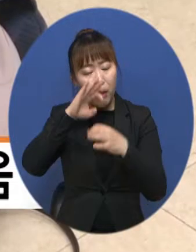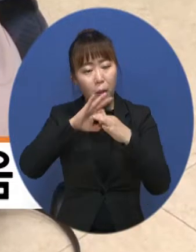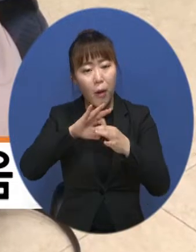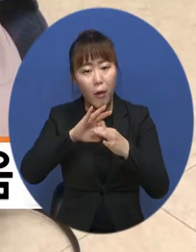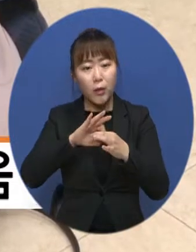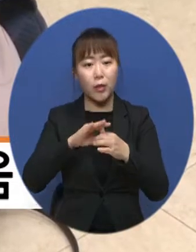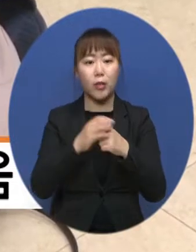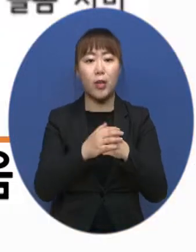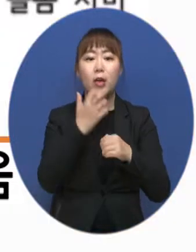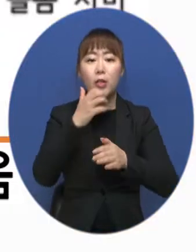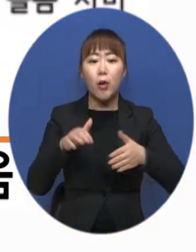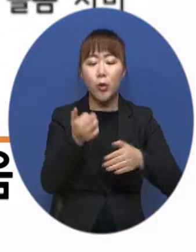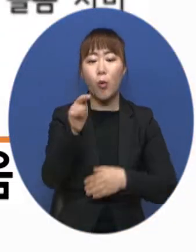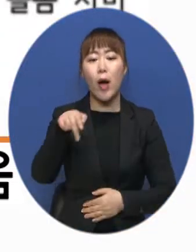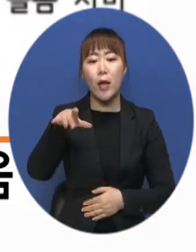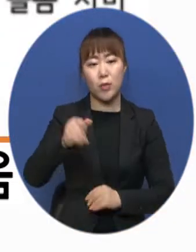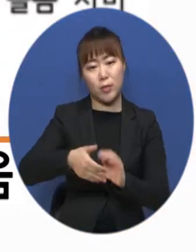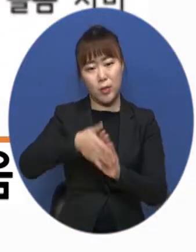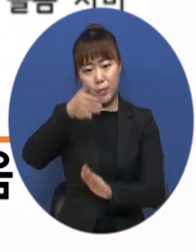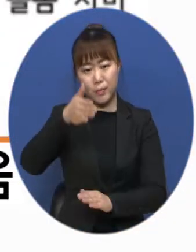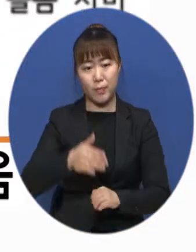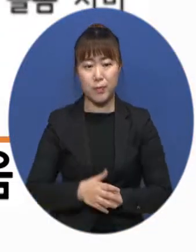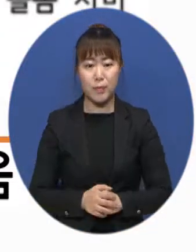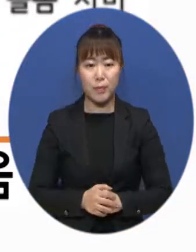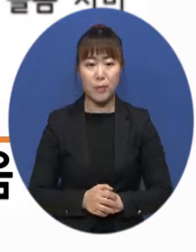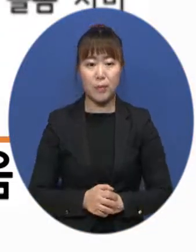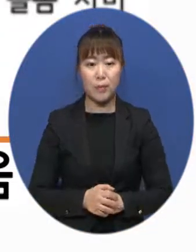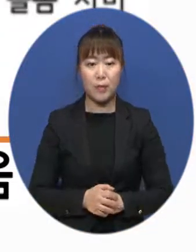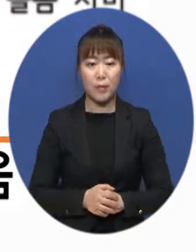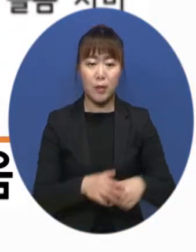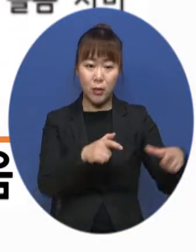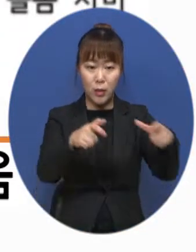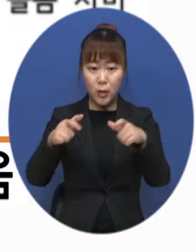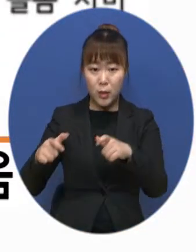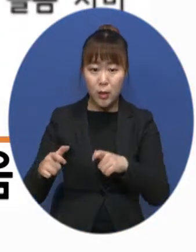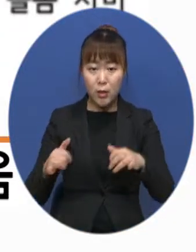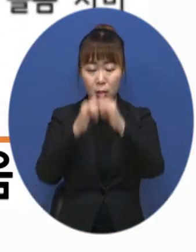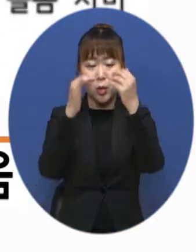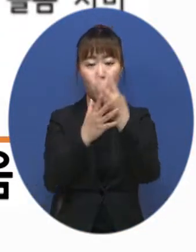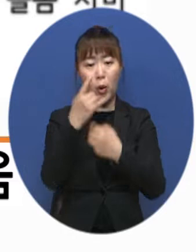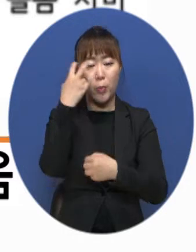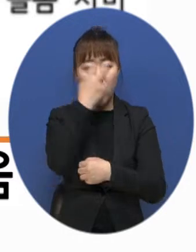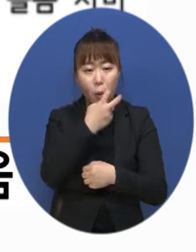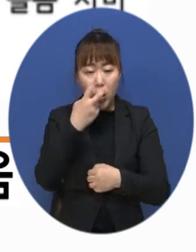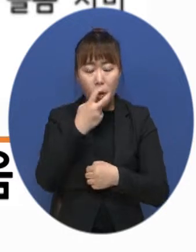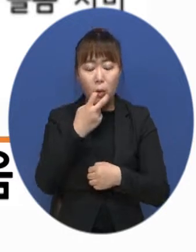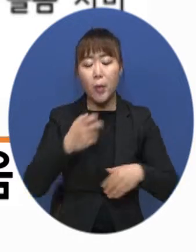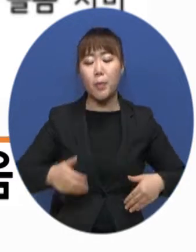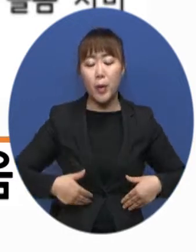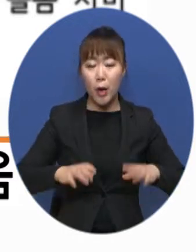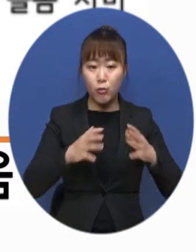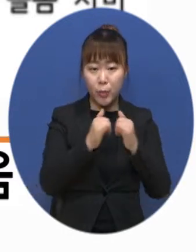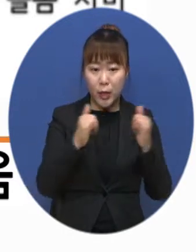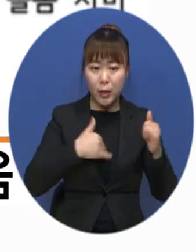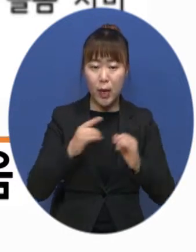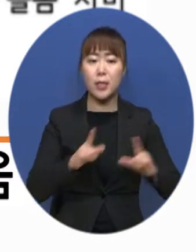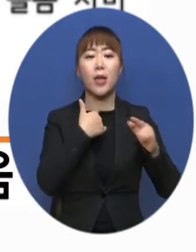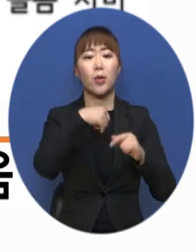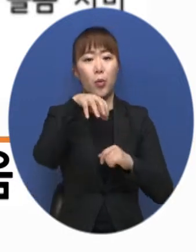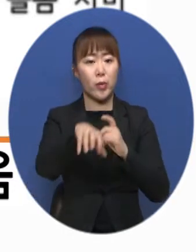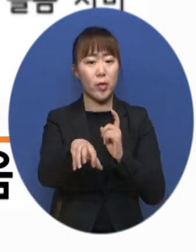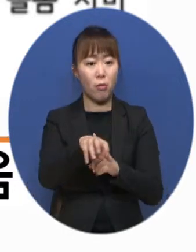선도사업은 경기 화성시에서 진행됩니다. 지역사회 통합 돌봄은 돌봄이 필요한 국민이 자신이 살던